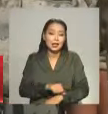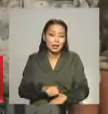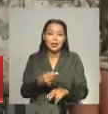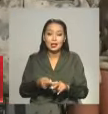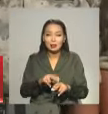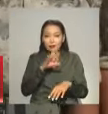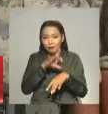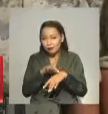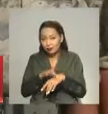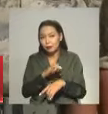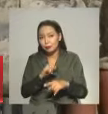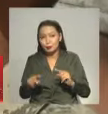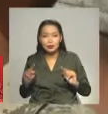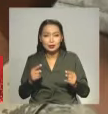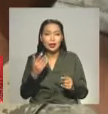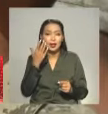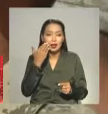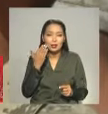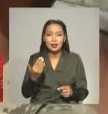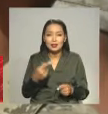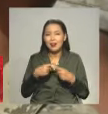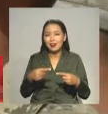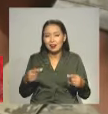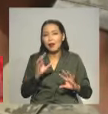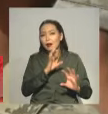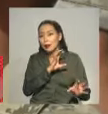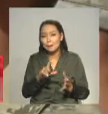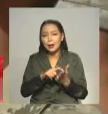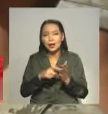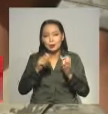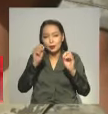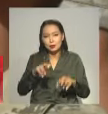факты пресекаются, ведь служба здесь – это важный фактор обеспечения стабильности